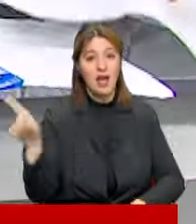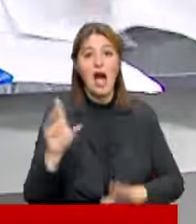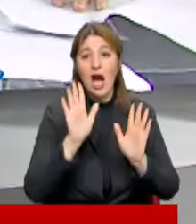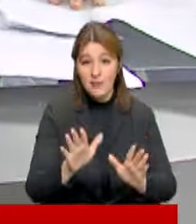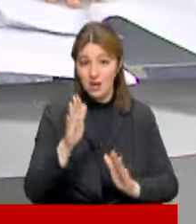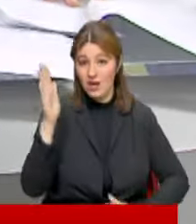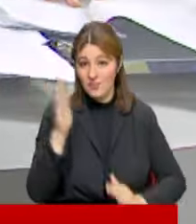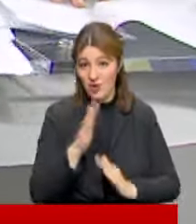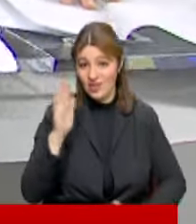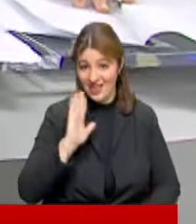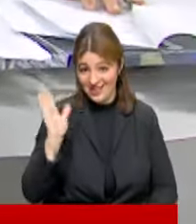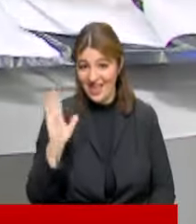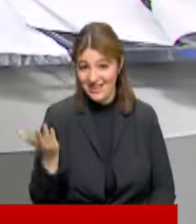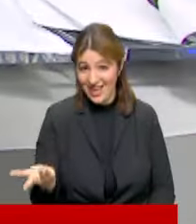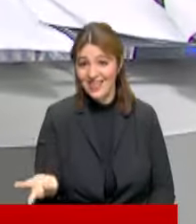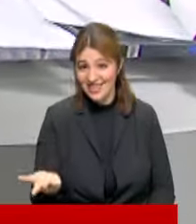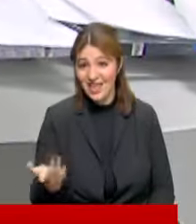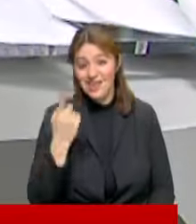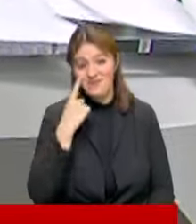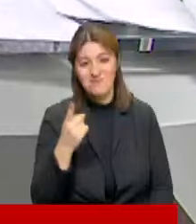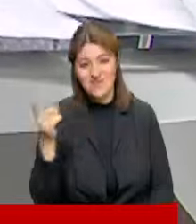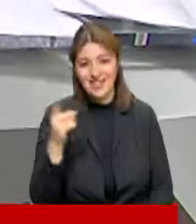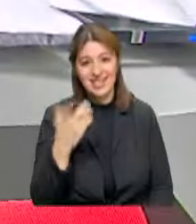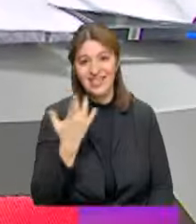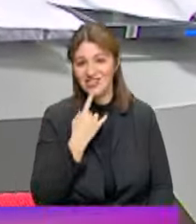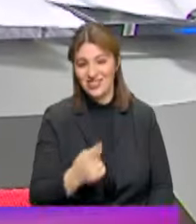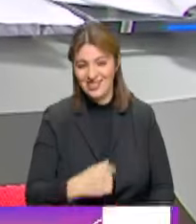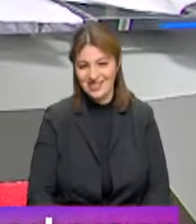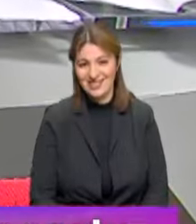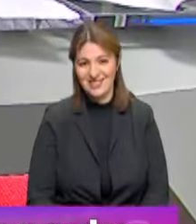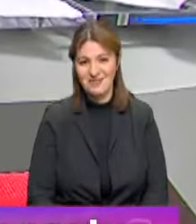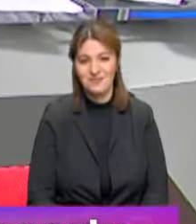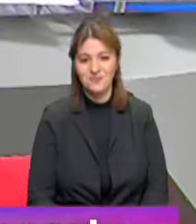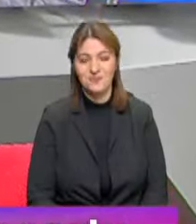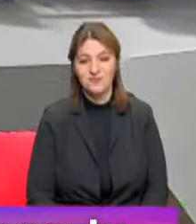ama molaya giderken de bakın Ne diyeceğiz